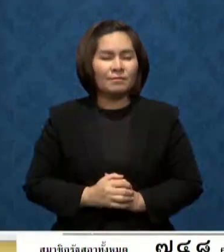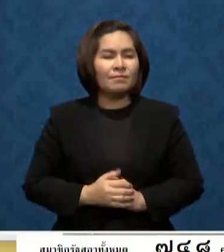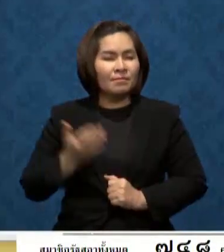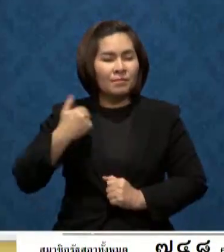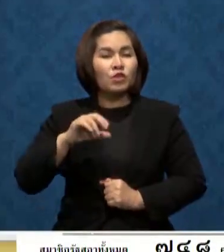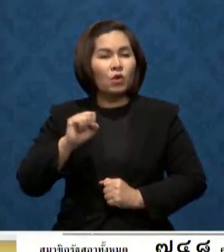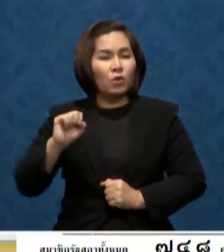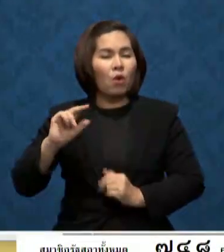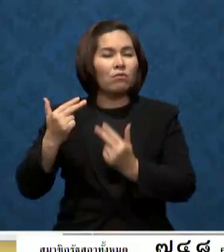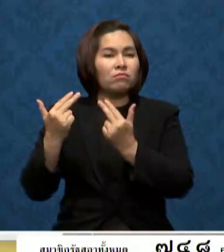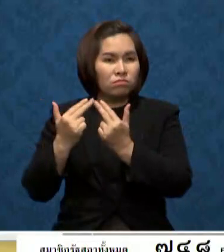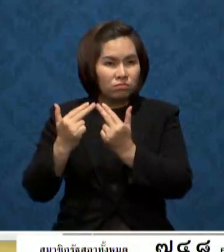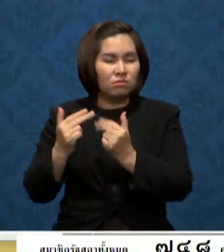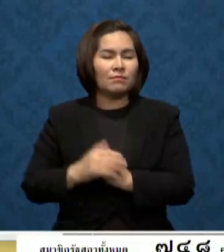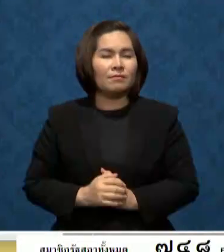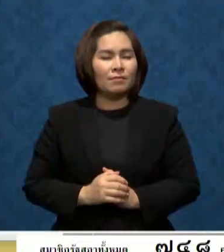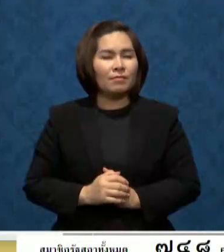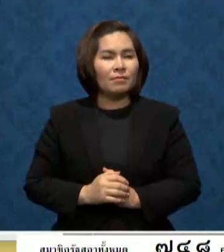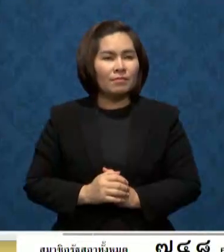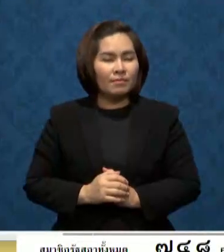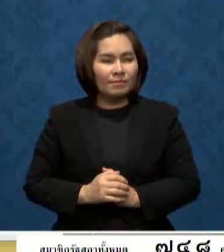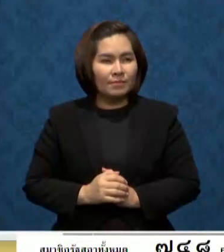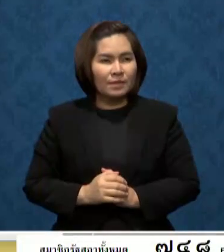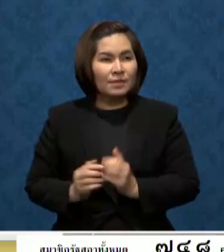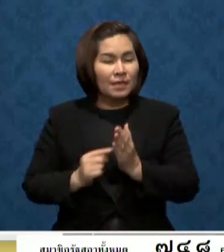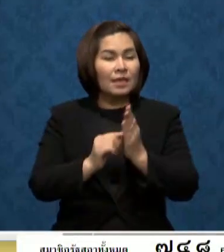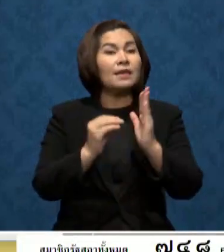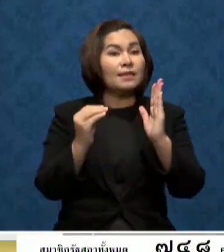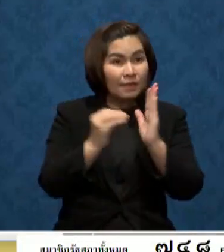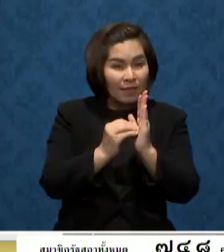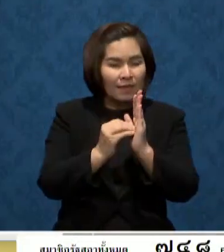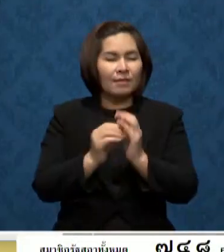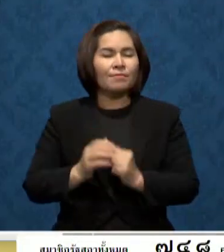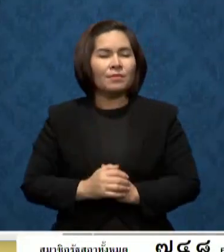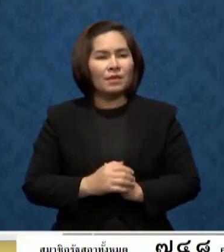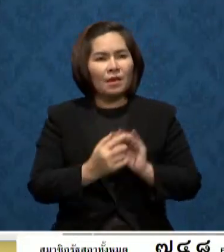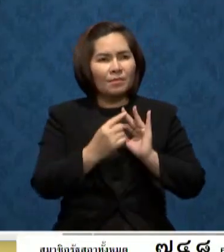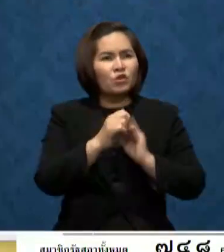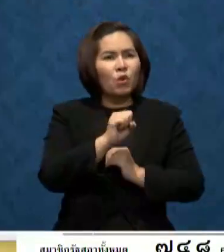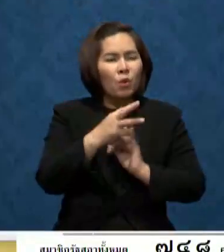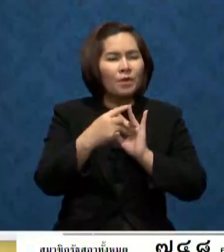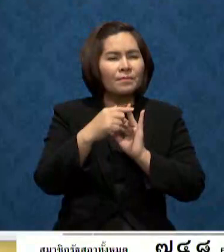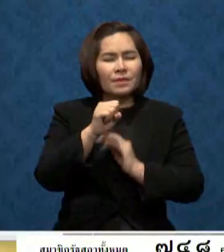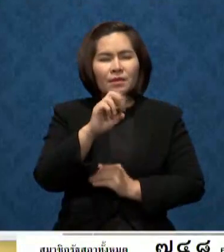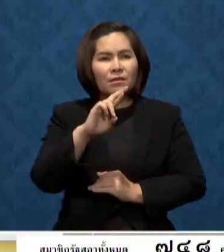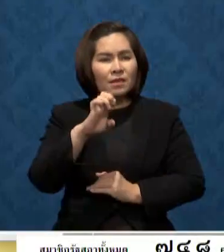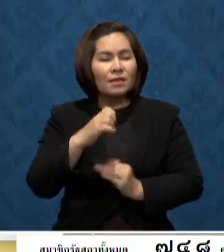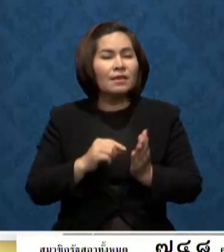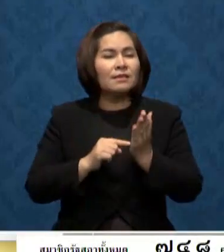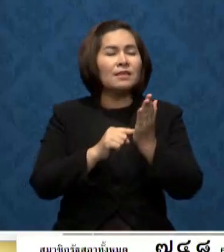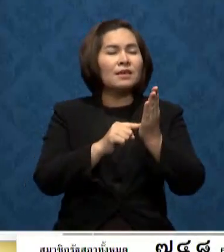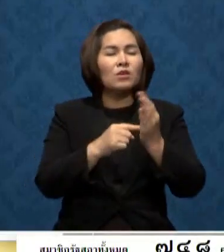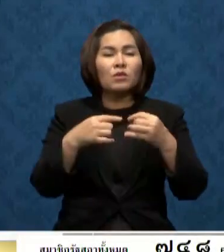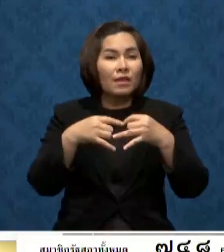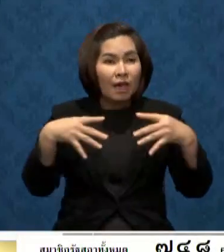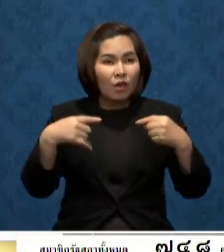นอญัตติกับท่านเสรีเสนอญัตติคัดค้านตามข้อ41ว่าญัตติที่เสน